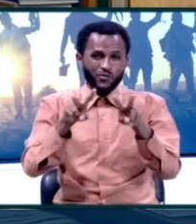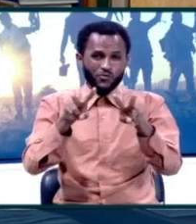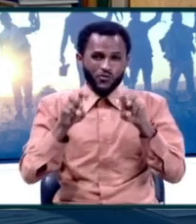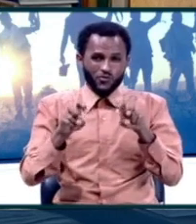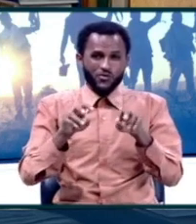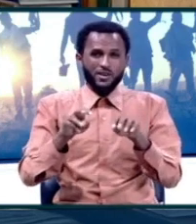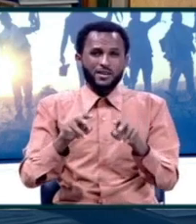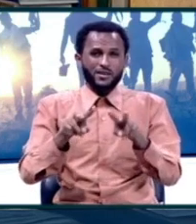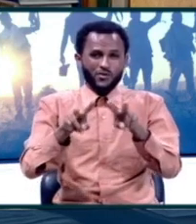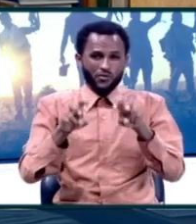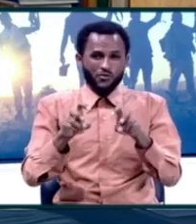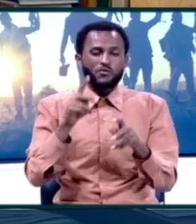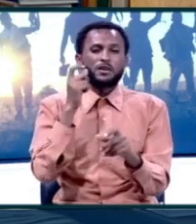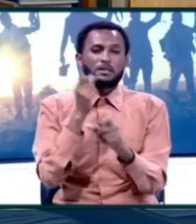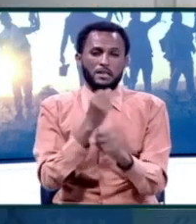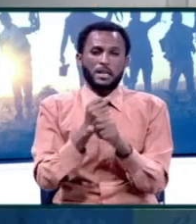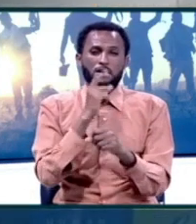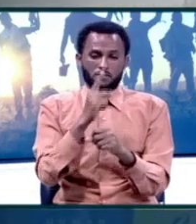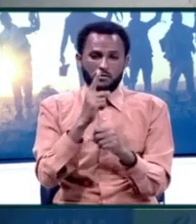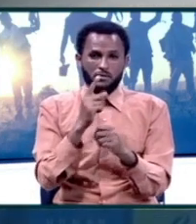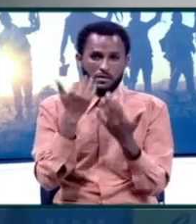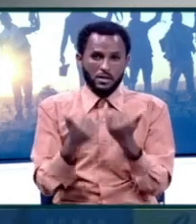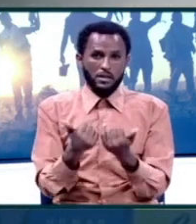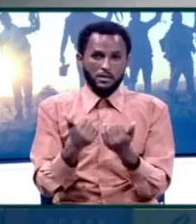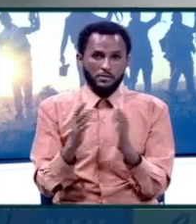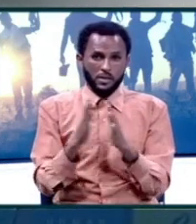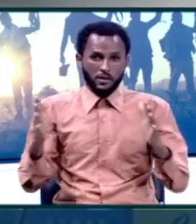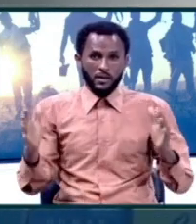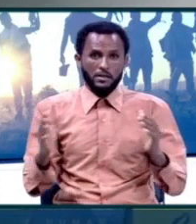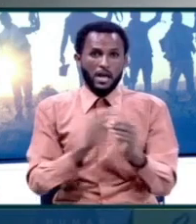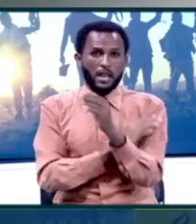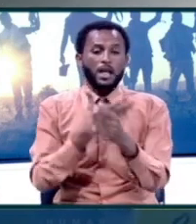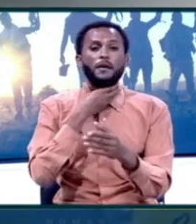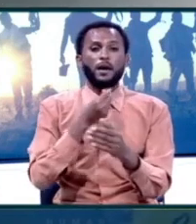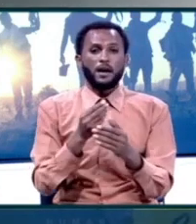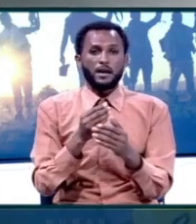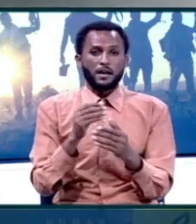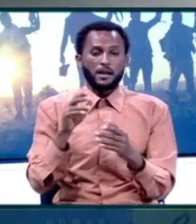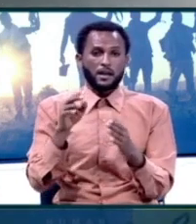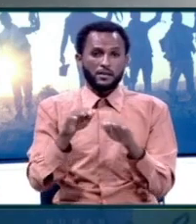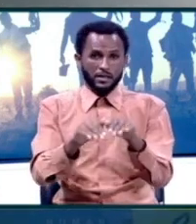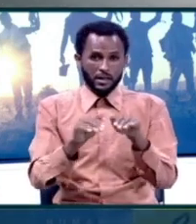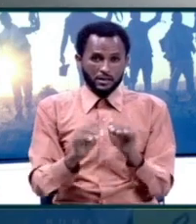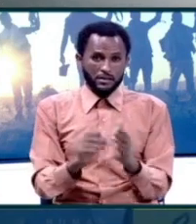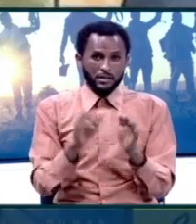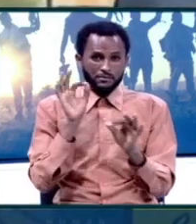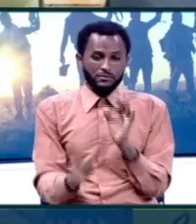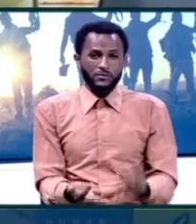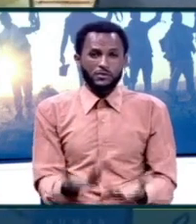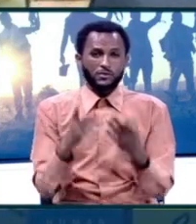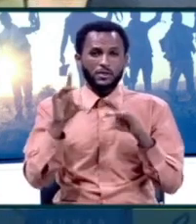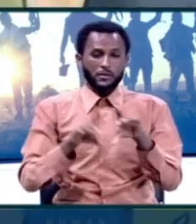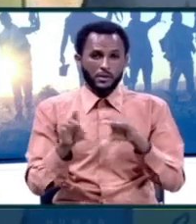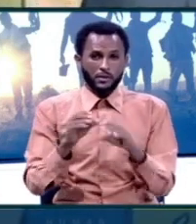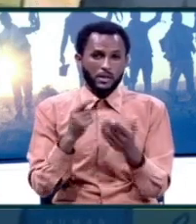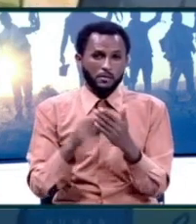ኣረማውነት ኣረማውነት እዩ እቲ ሕዚ ብተስፋሕፋሕቲ ሓይልታት ኣምሓራ ኣስከሬን ብኬሚካልን ብሓውን ናይ ምቅፃል ተግባር